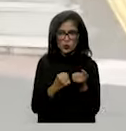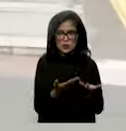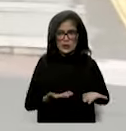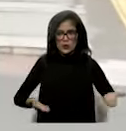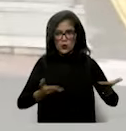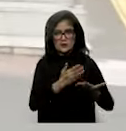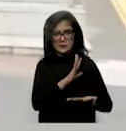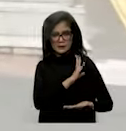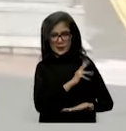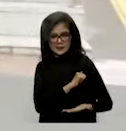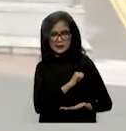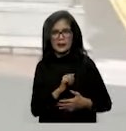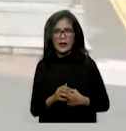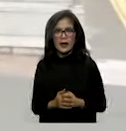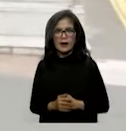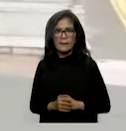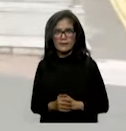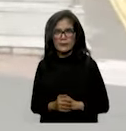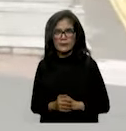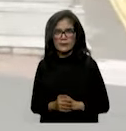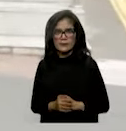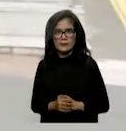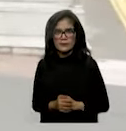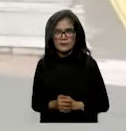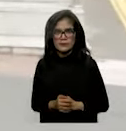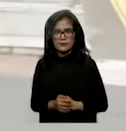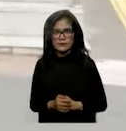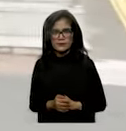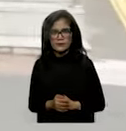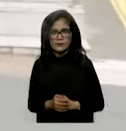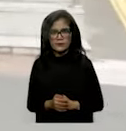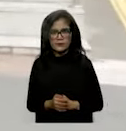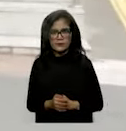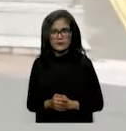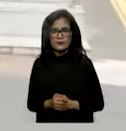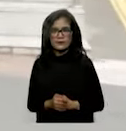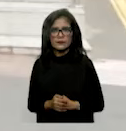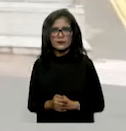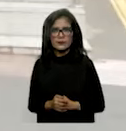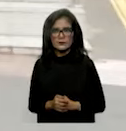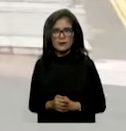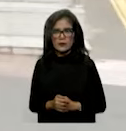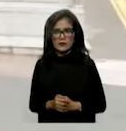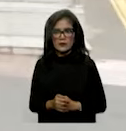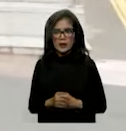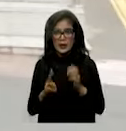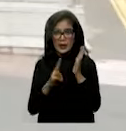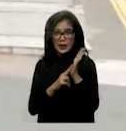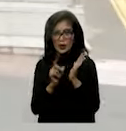ya, jadi kalaupun NU, saya pikir itu NU yang bagaimana dulu. Apakah itu